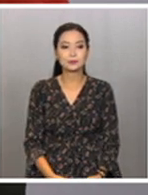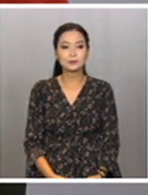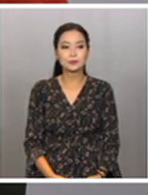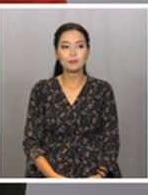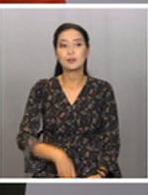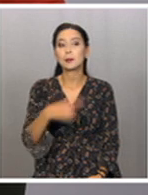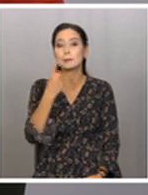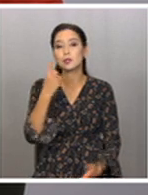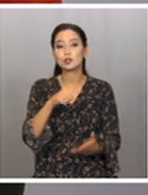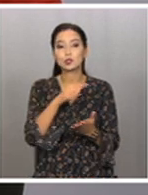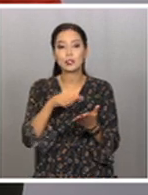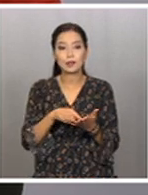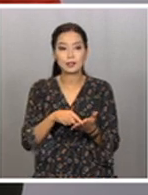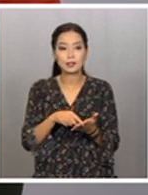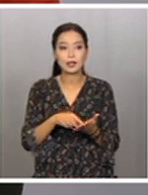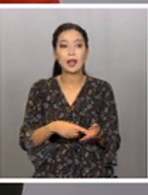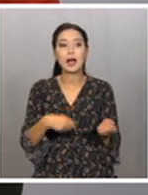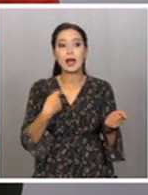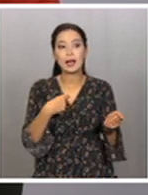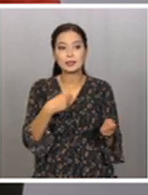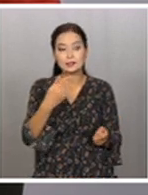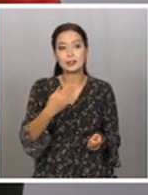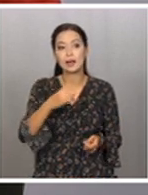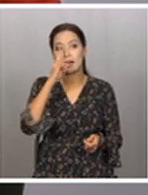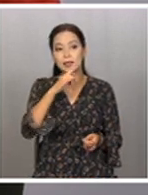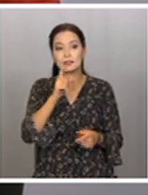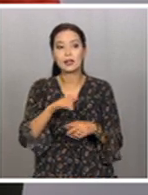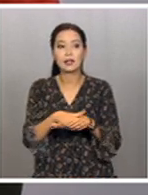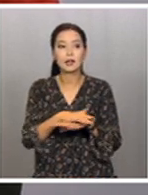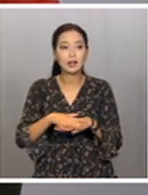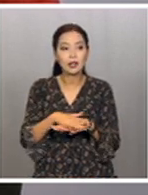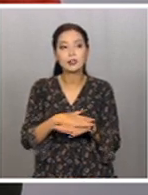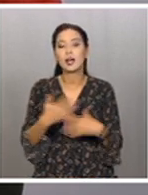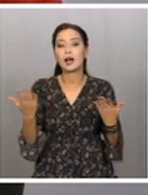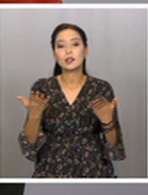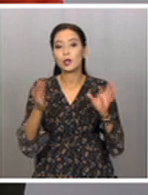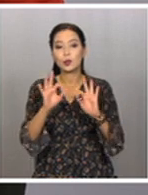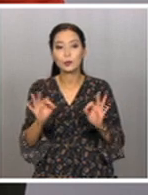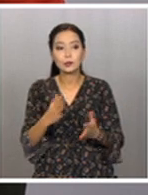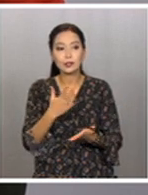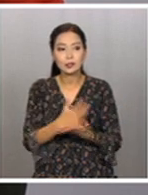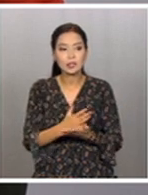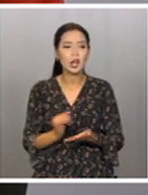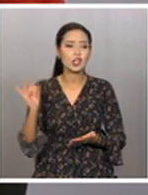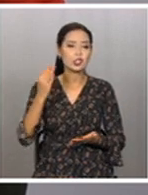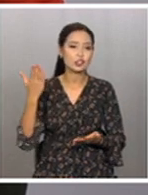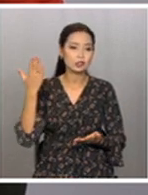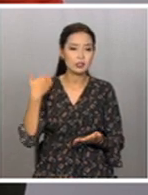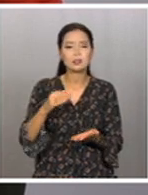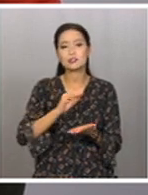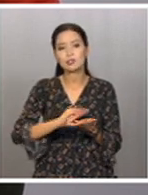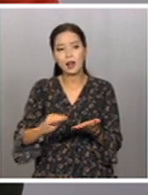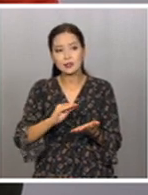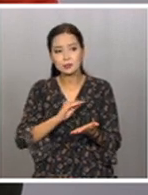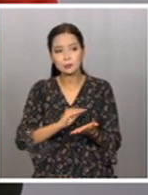Бірінші сұрақ. Айтыс қазақ халқының қандай өнері? Ежелгі, жазба, төл,